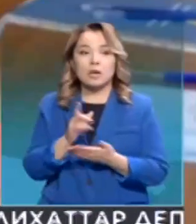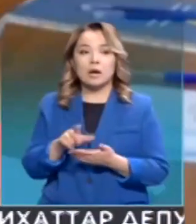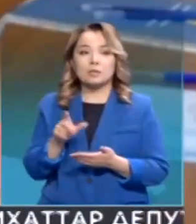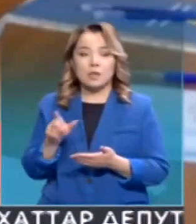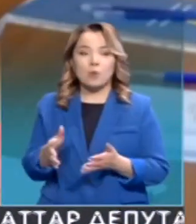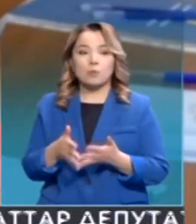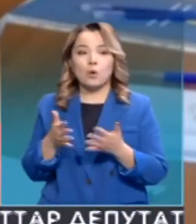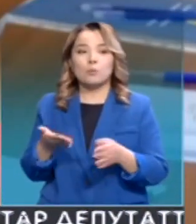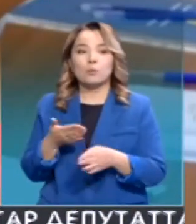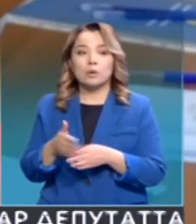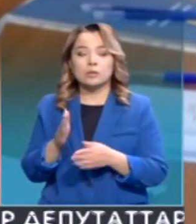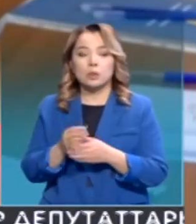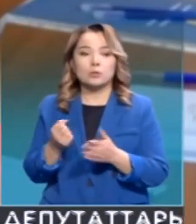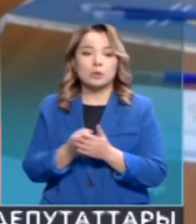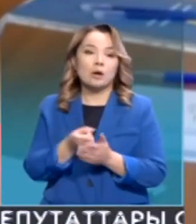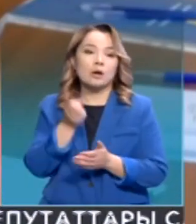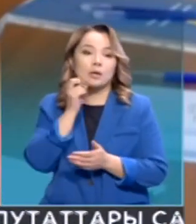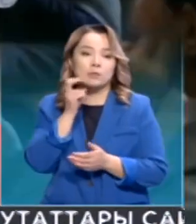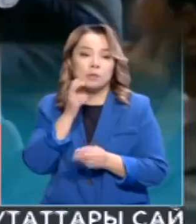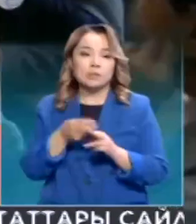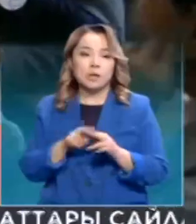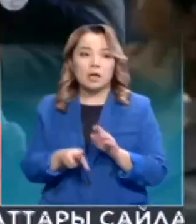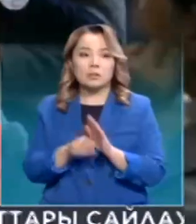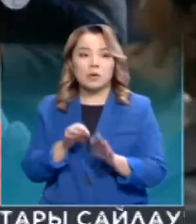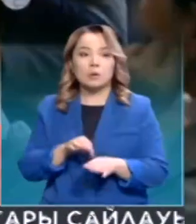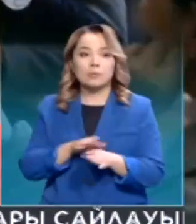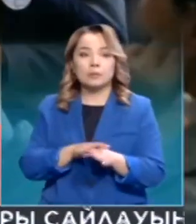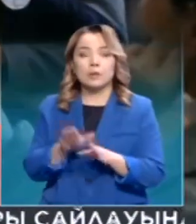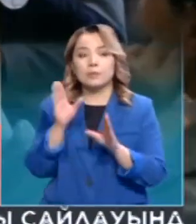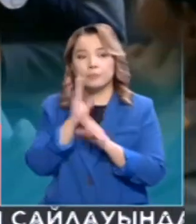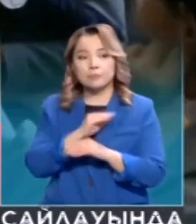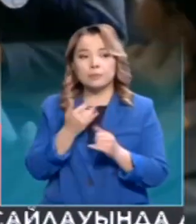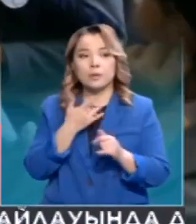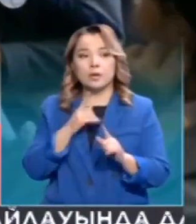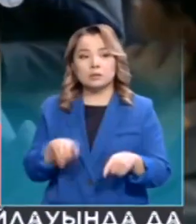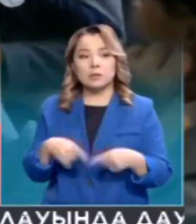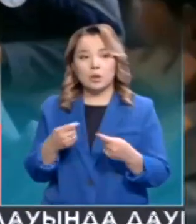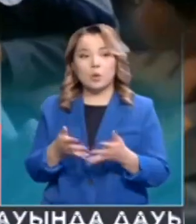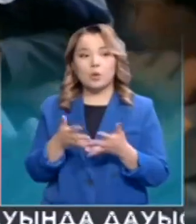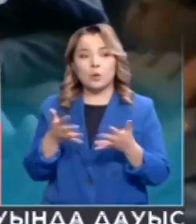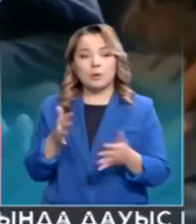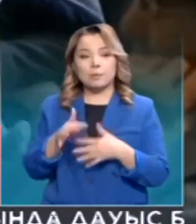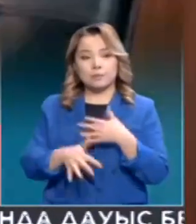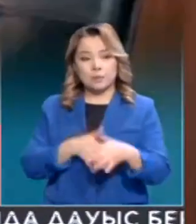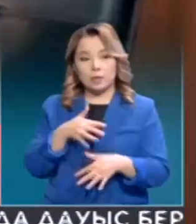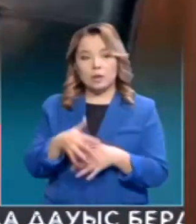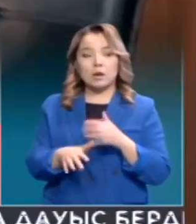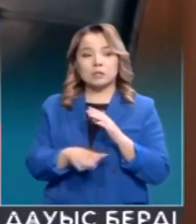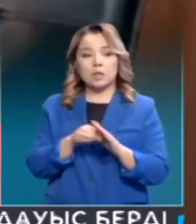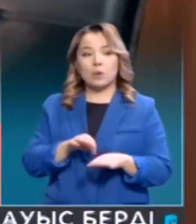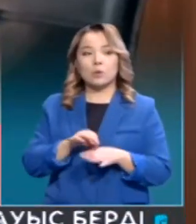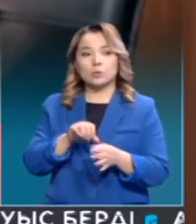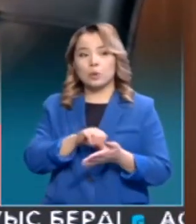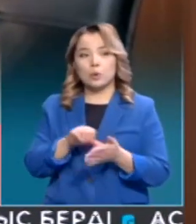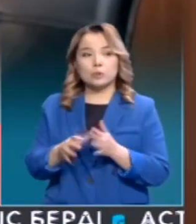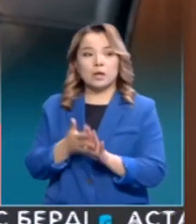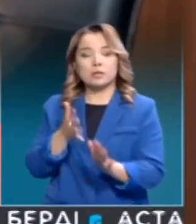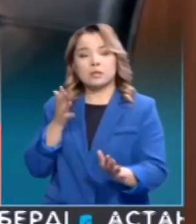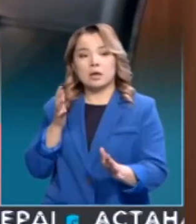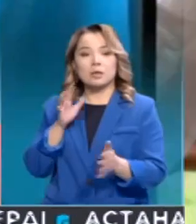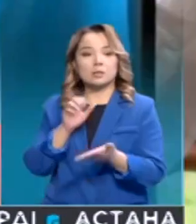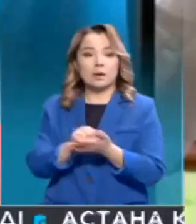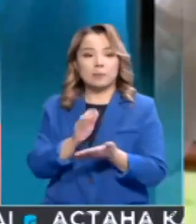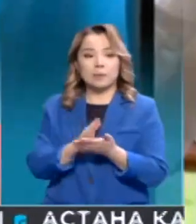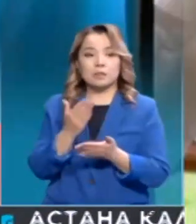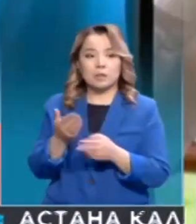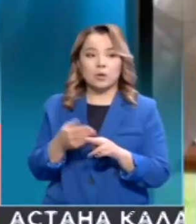азаматтың басым бөлігі түске дейін таңдауларын жасап үлгерді. Тіпті дауыс берушілердің көптігінен сайлау учаскесинин алдында узун сонор кезекте пайда